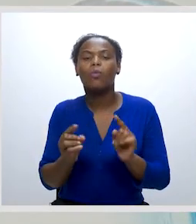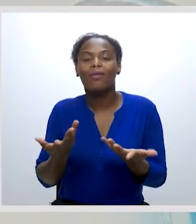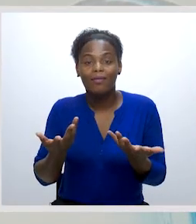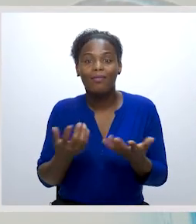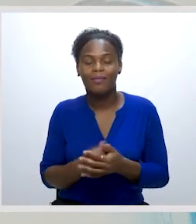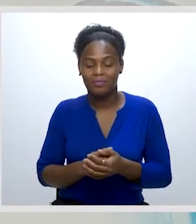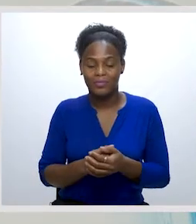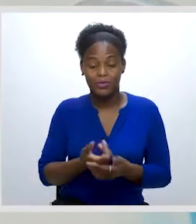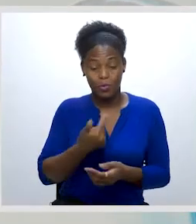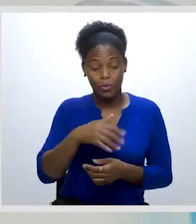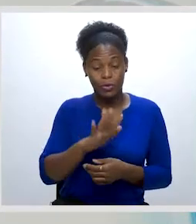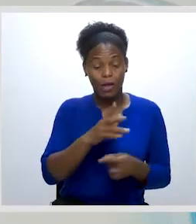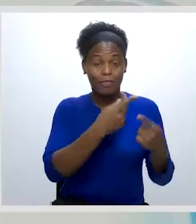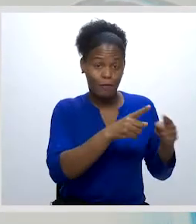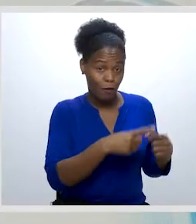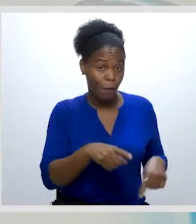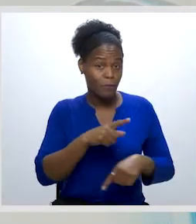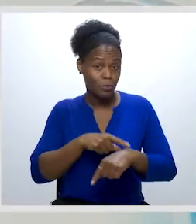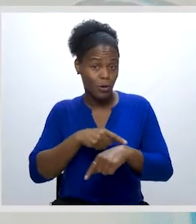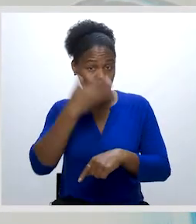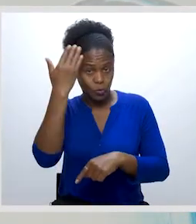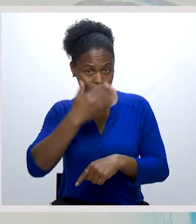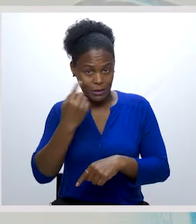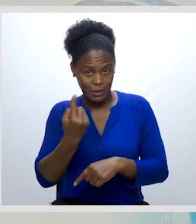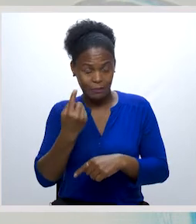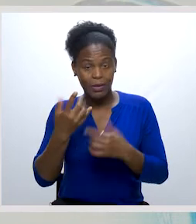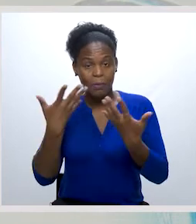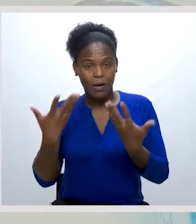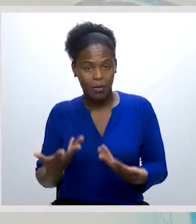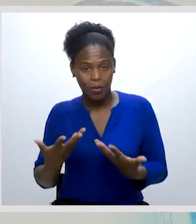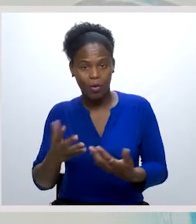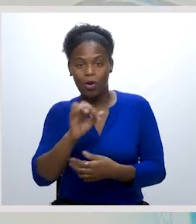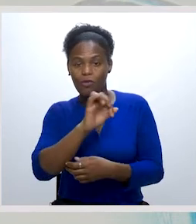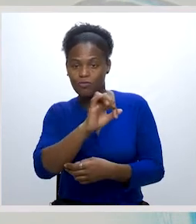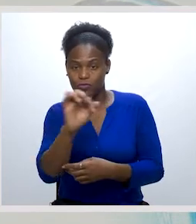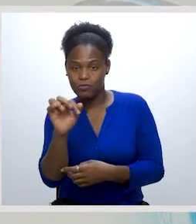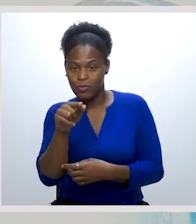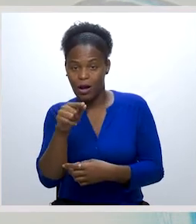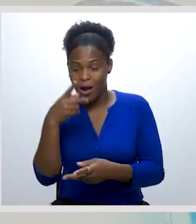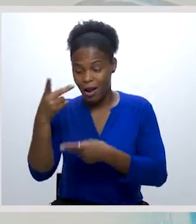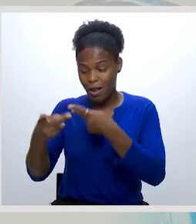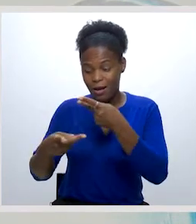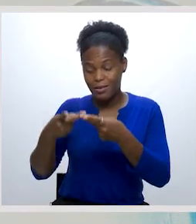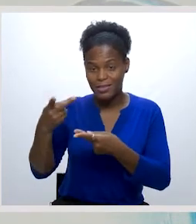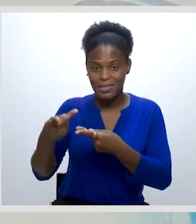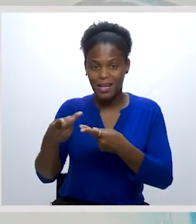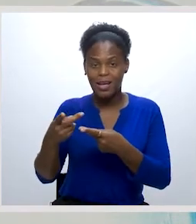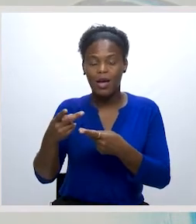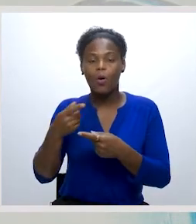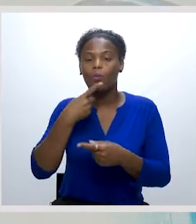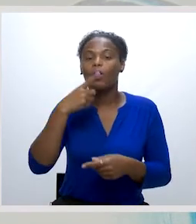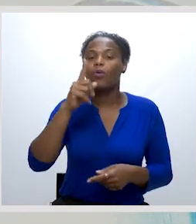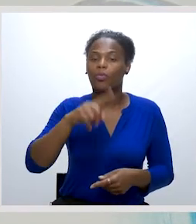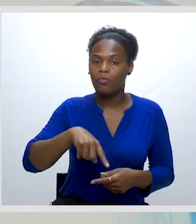temos aqui les différents moments d'une journée. Agora, vous allez analyser encore une